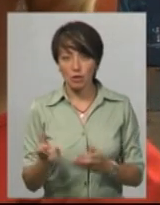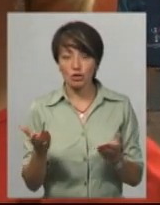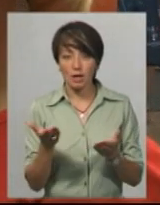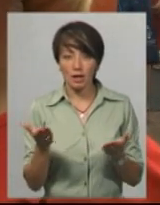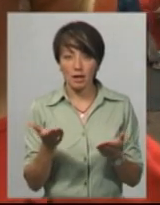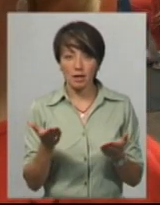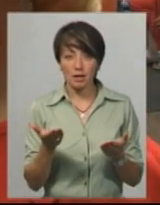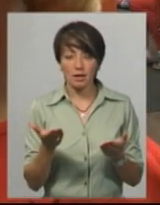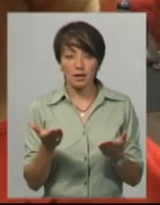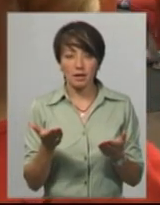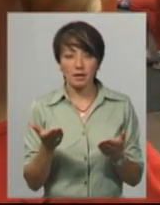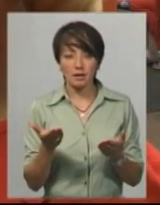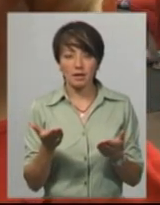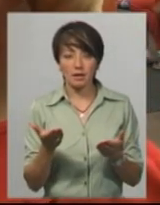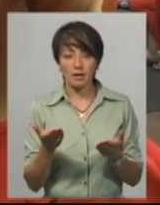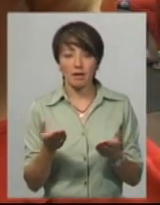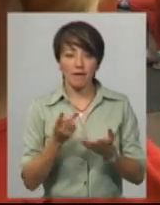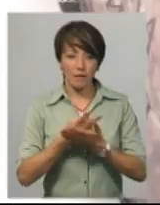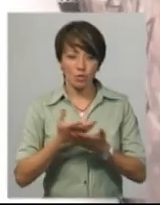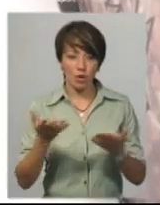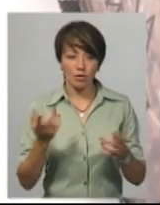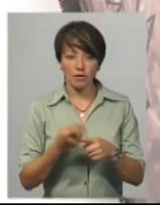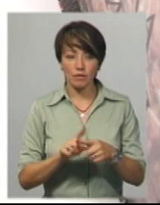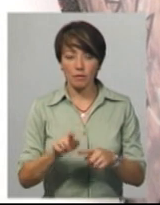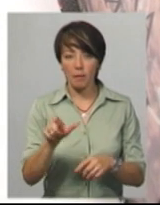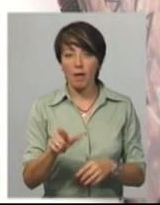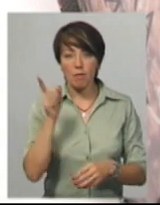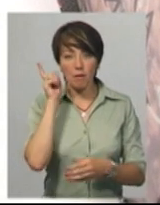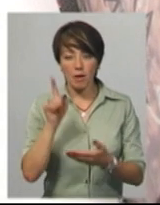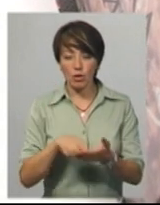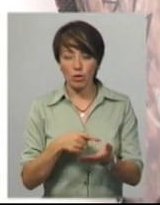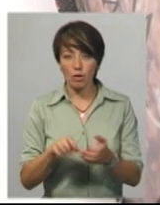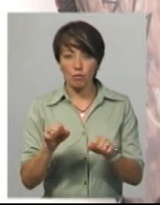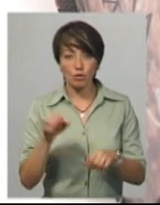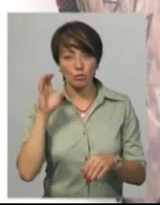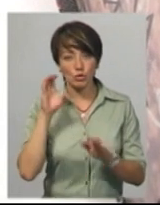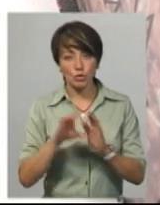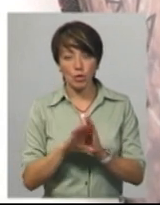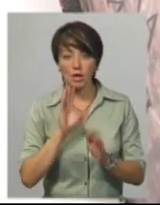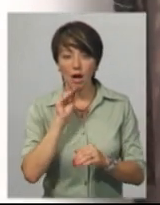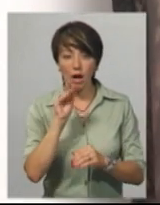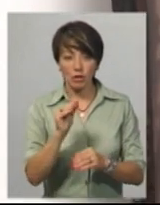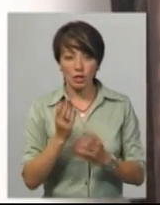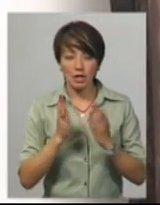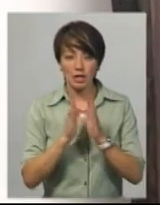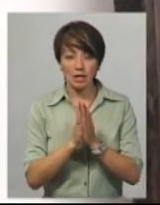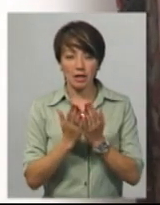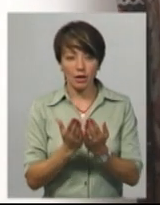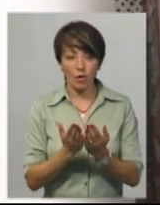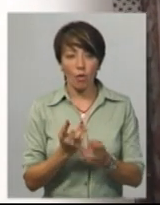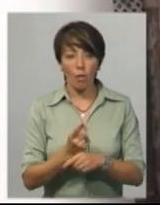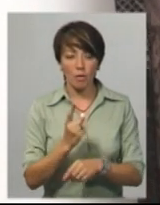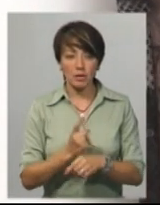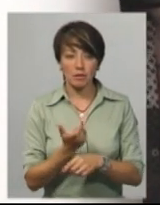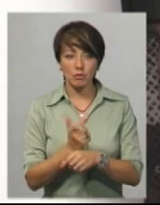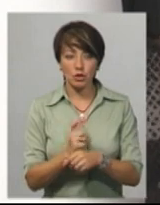візуалізував цього Хмельмена. У мобільному додатку можна буде прослухати аудіок книгокоміксів «Таємниця Хмельвілля»